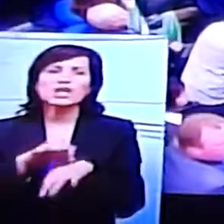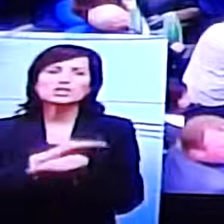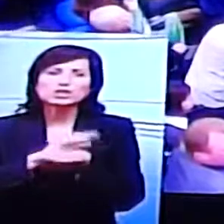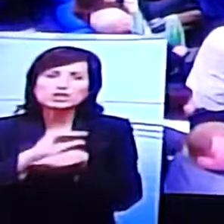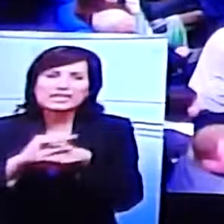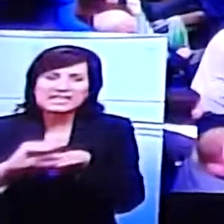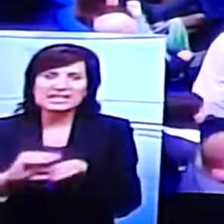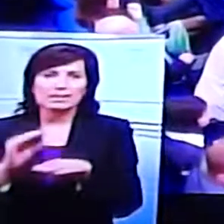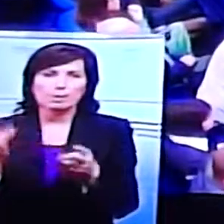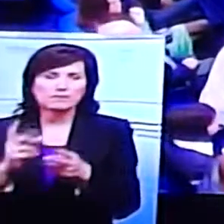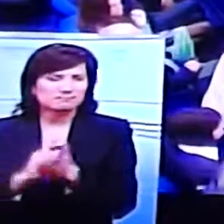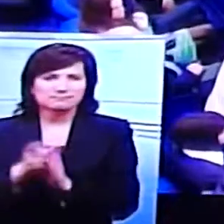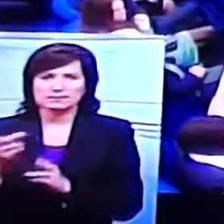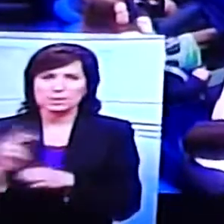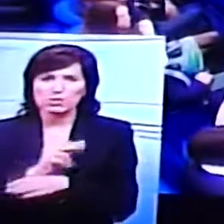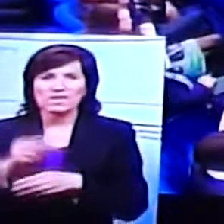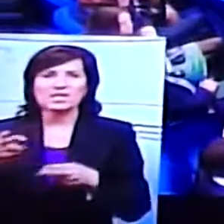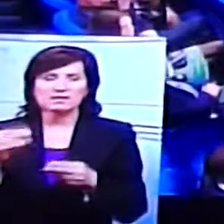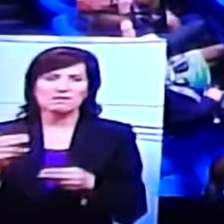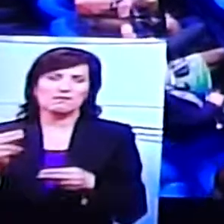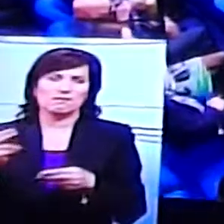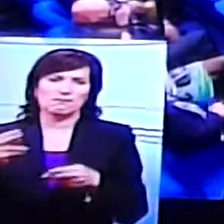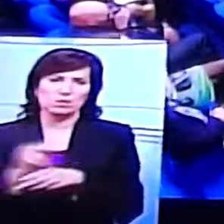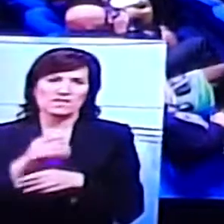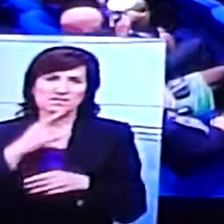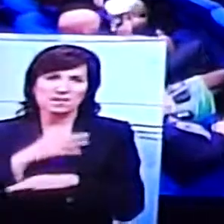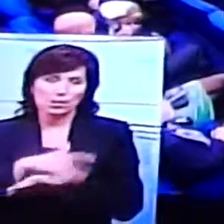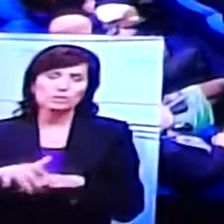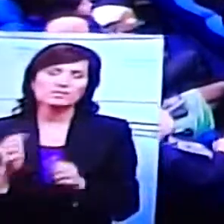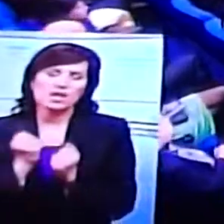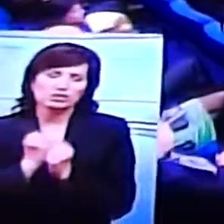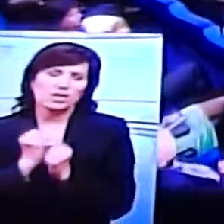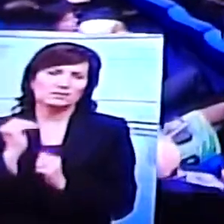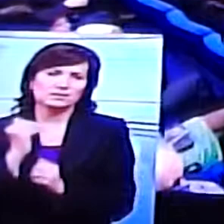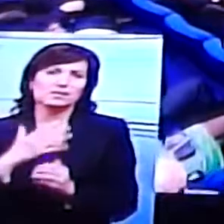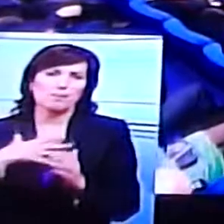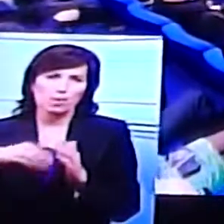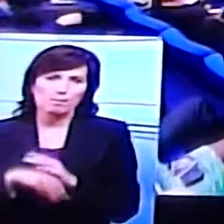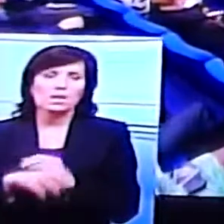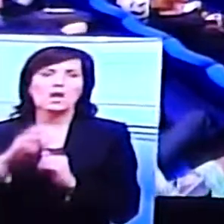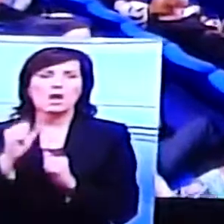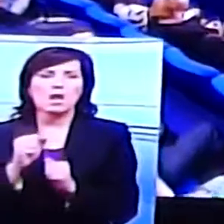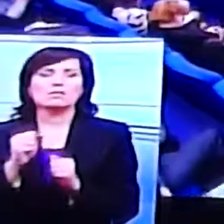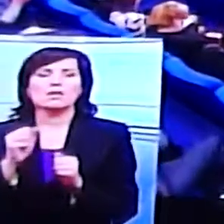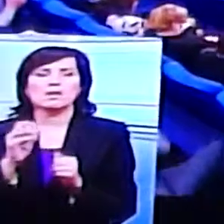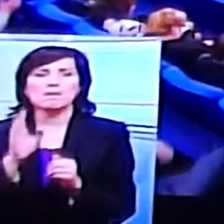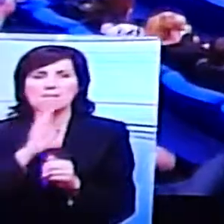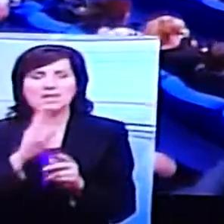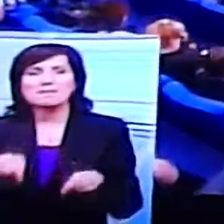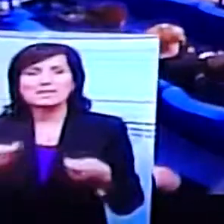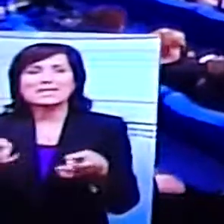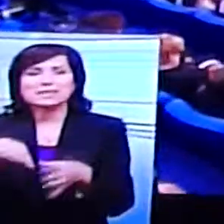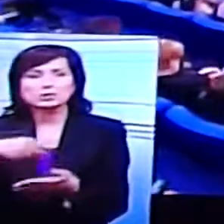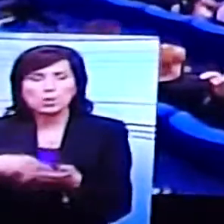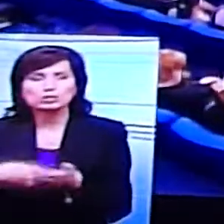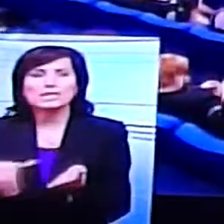кордоном. На жаль, ця дитина померла. Але мати передала залишок коштів на допомогу